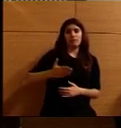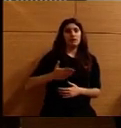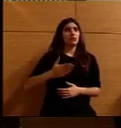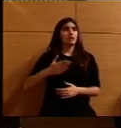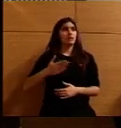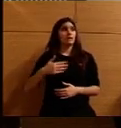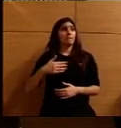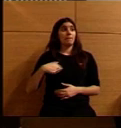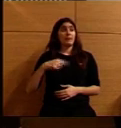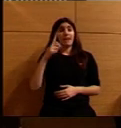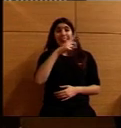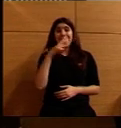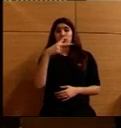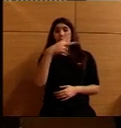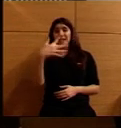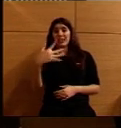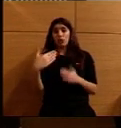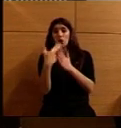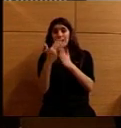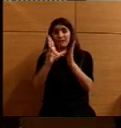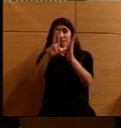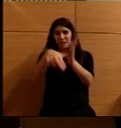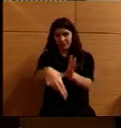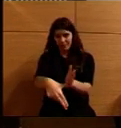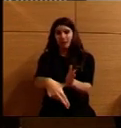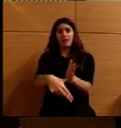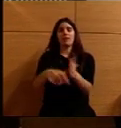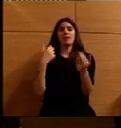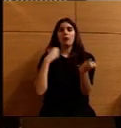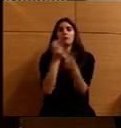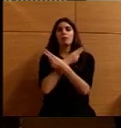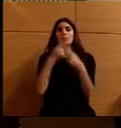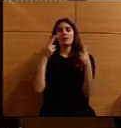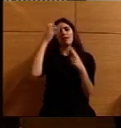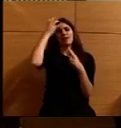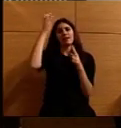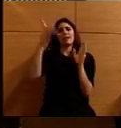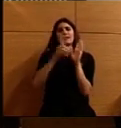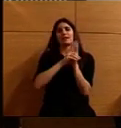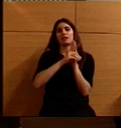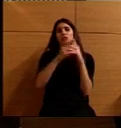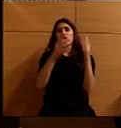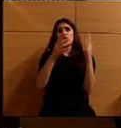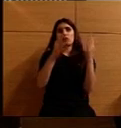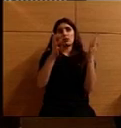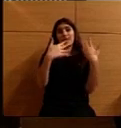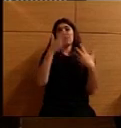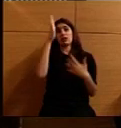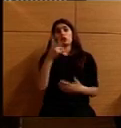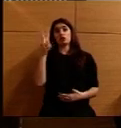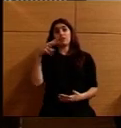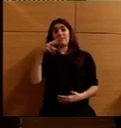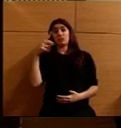maig, més de 125 dies després de finalitzar aquest episodi, publicava el Real Decret Llei 10/2021, en